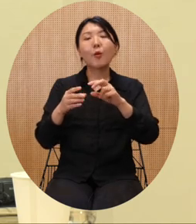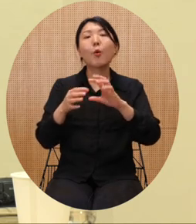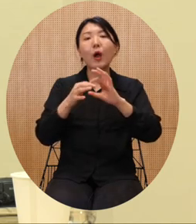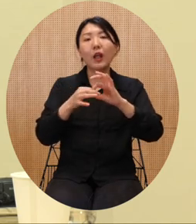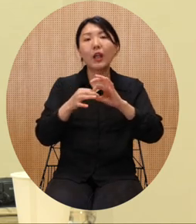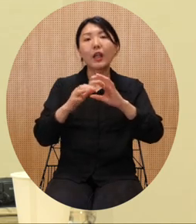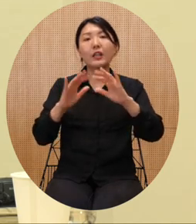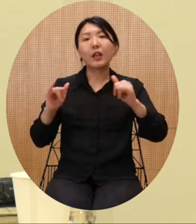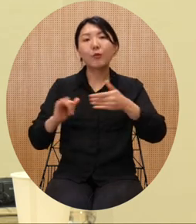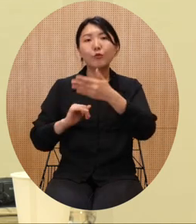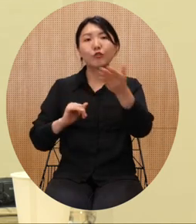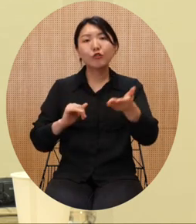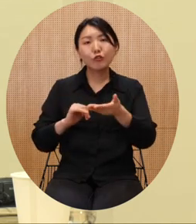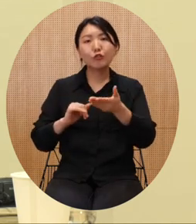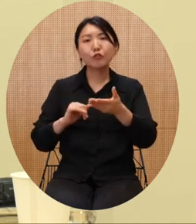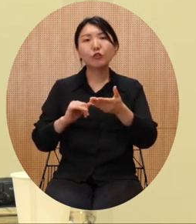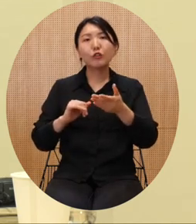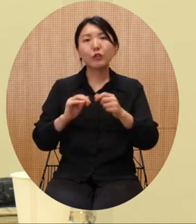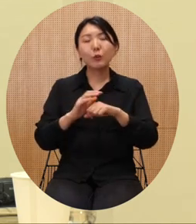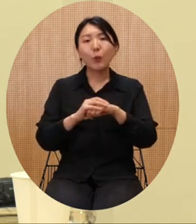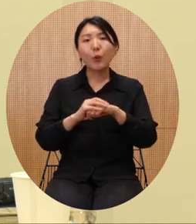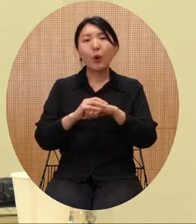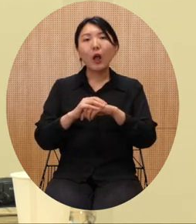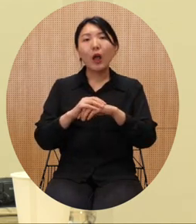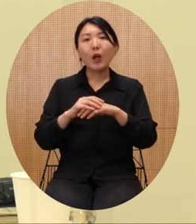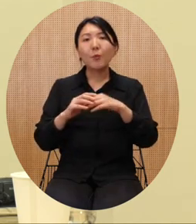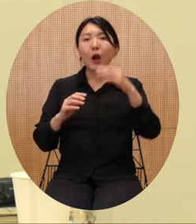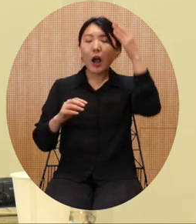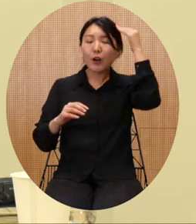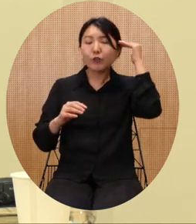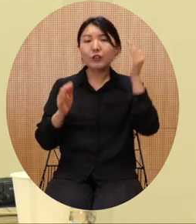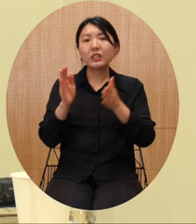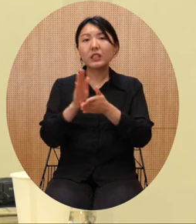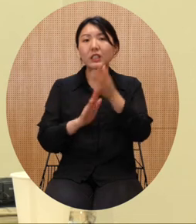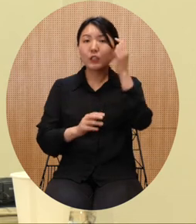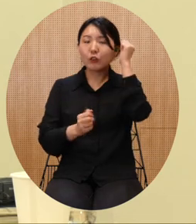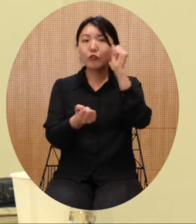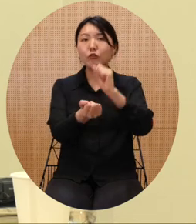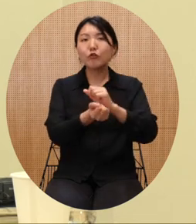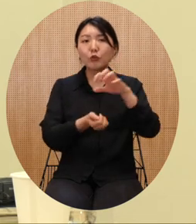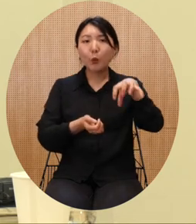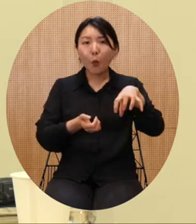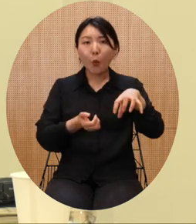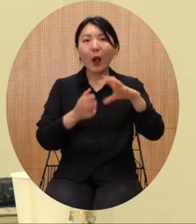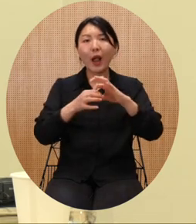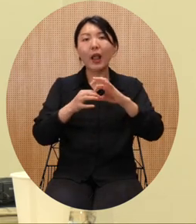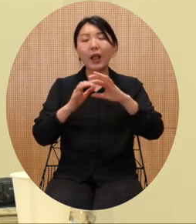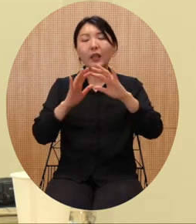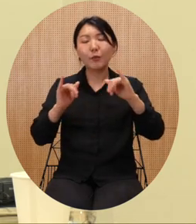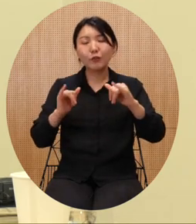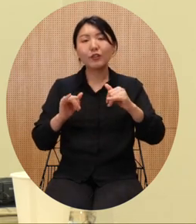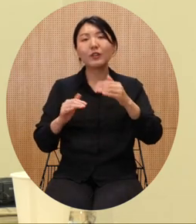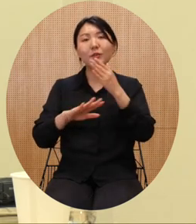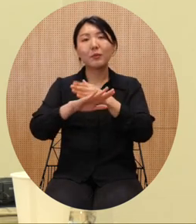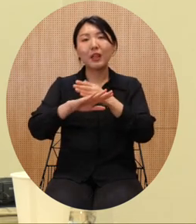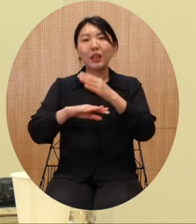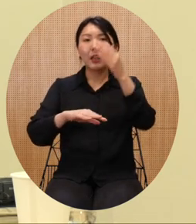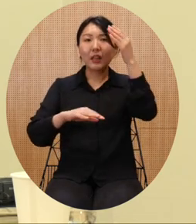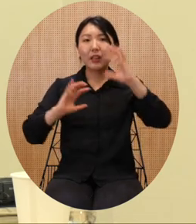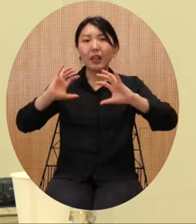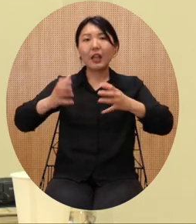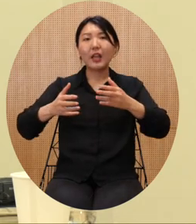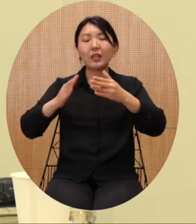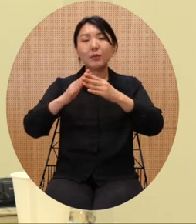주제 발표를 해주신 최은영 한국도시연구소 소장님의 노동에 깊게 감사드립니다. 세계 주거의 날을 앞두고 뜻깊은